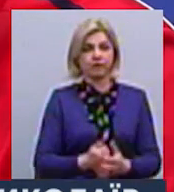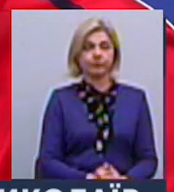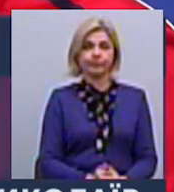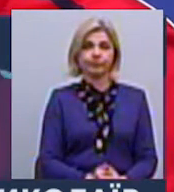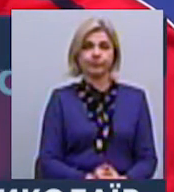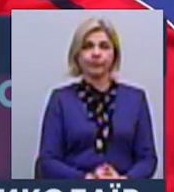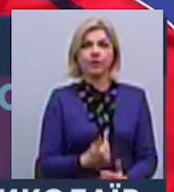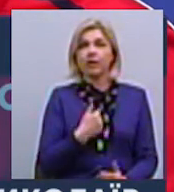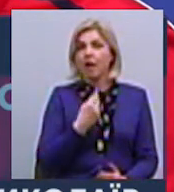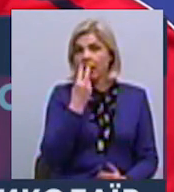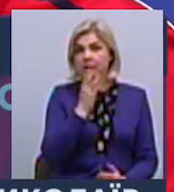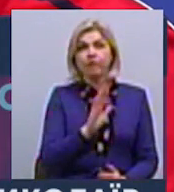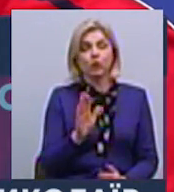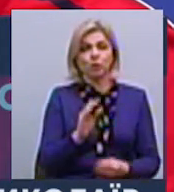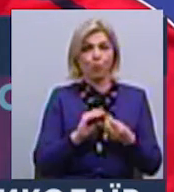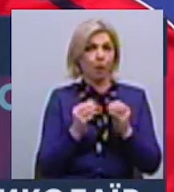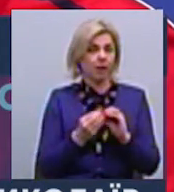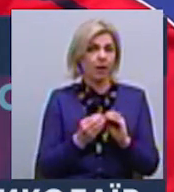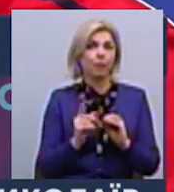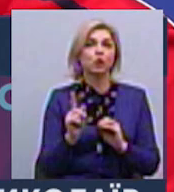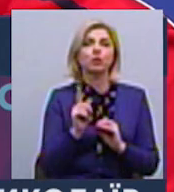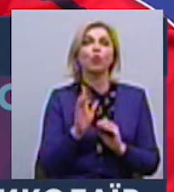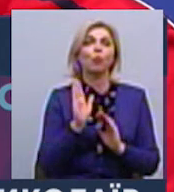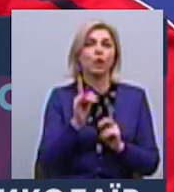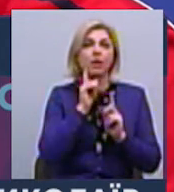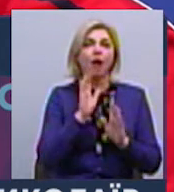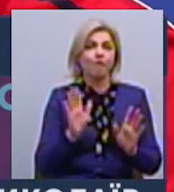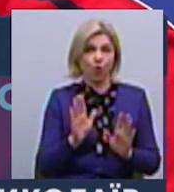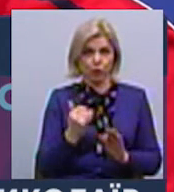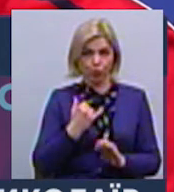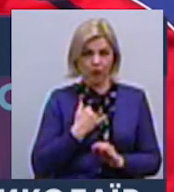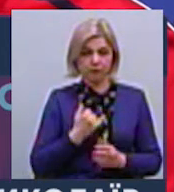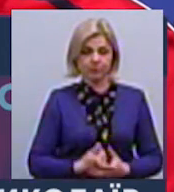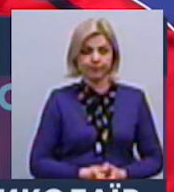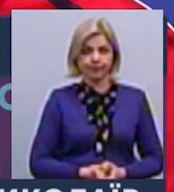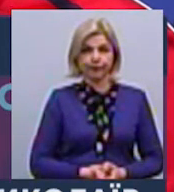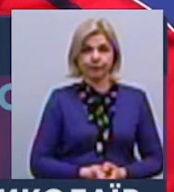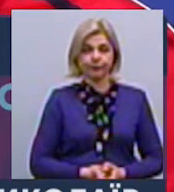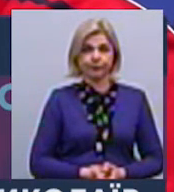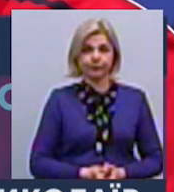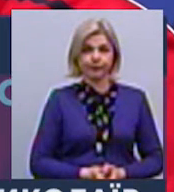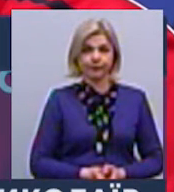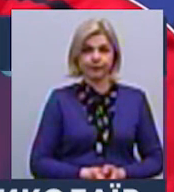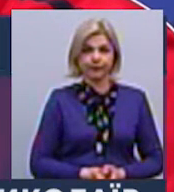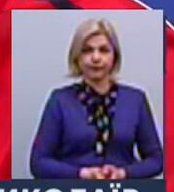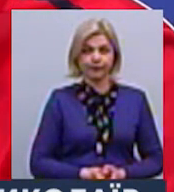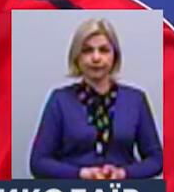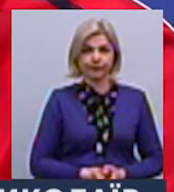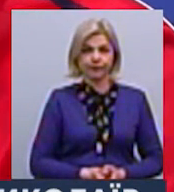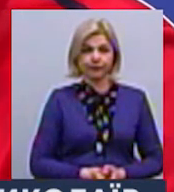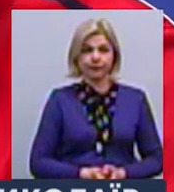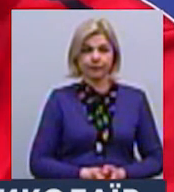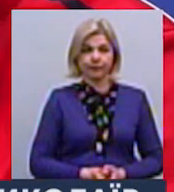не бачу там проблем якихось, що якийсь буде дискомфорт у нас. Я не бачу там проблем якихось, що буде